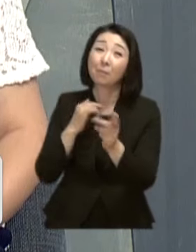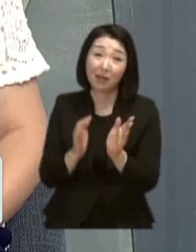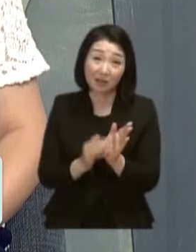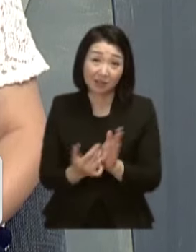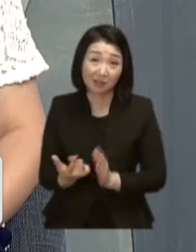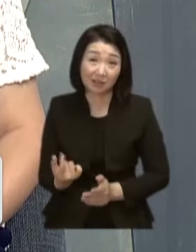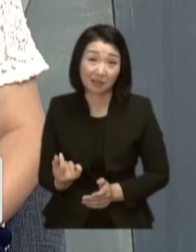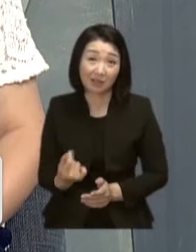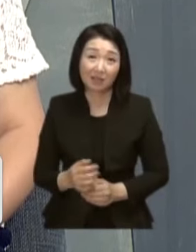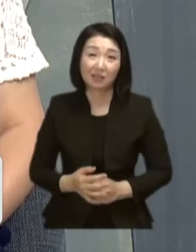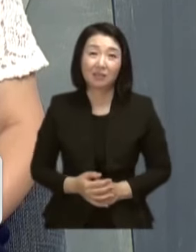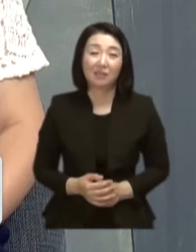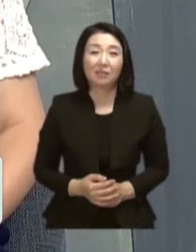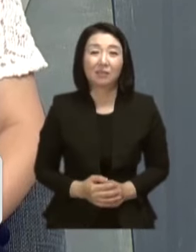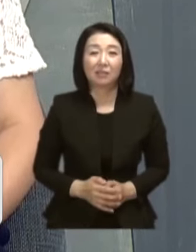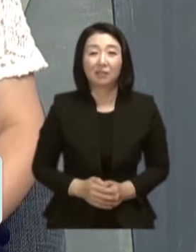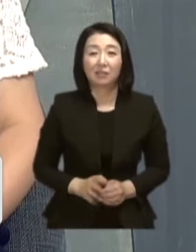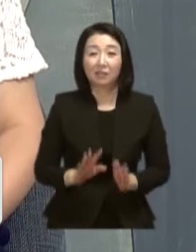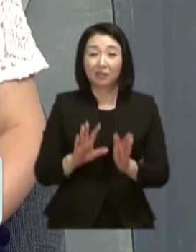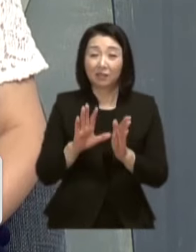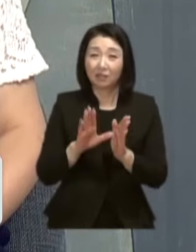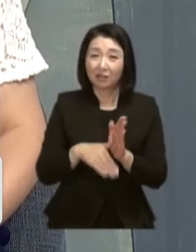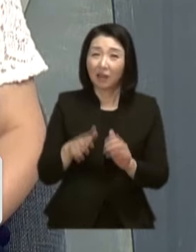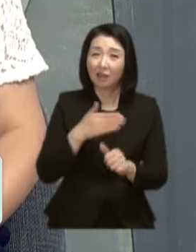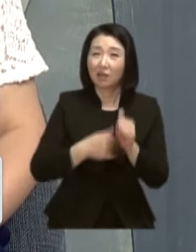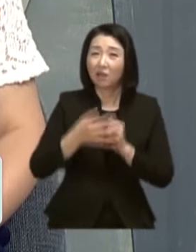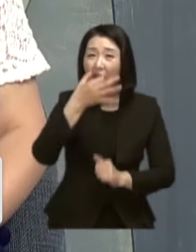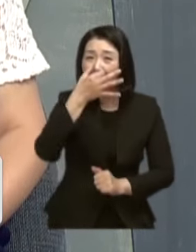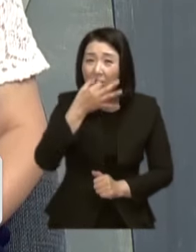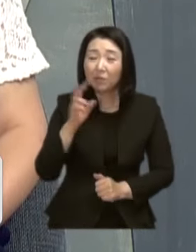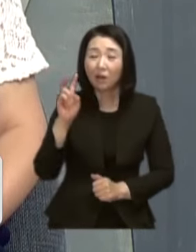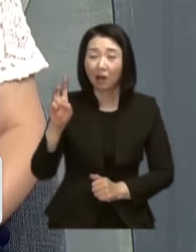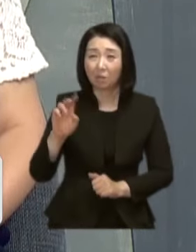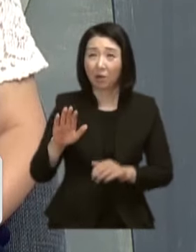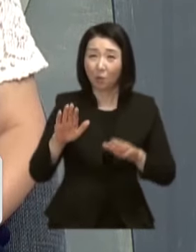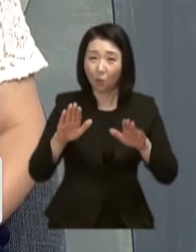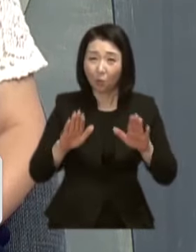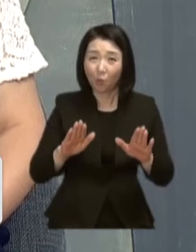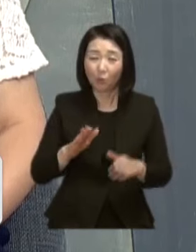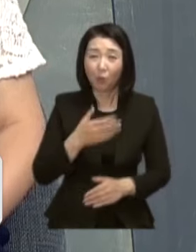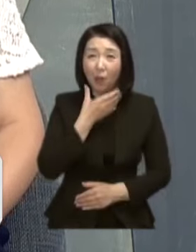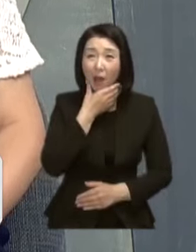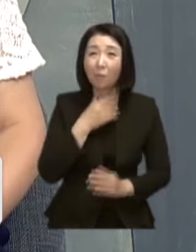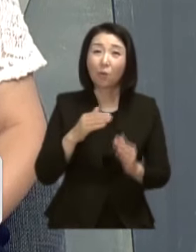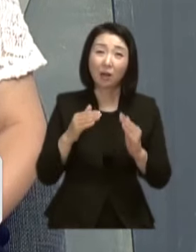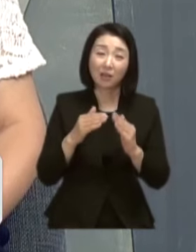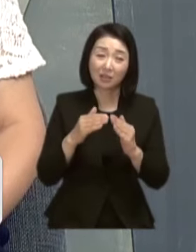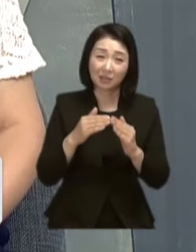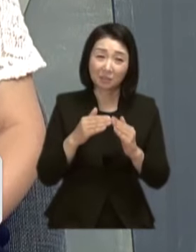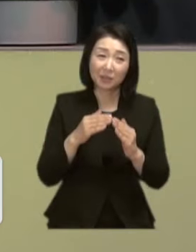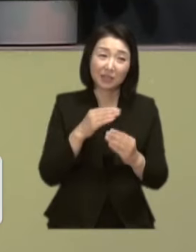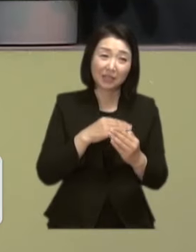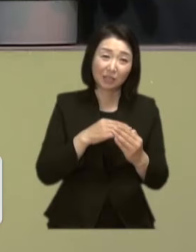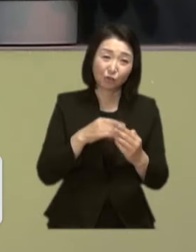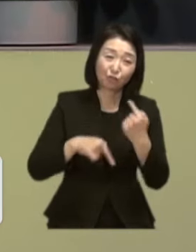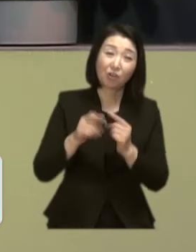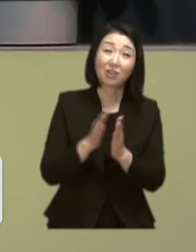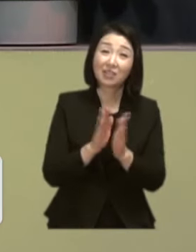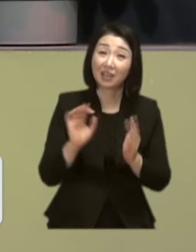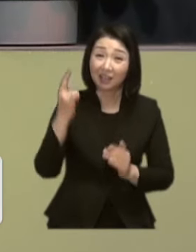아, 그때 너무나 힘드셨을 것 같고 그게 또 오늘 해피하우스를 시작하게 된 계기가 아닐까 이런 생각이 들어요.